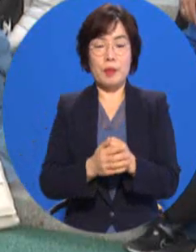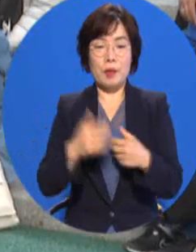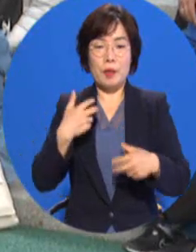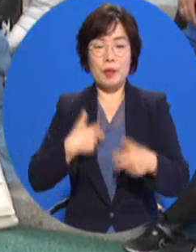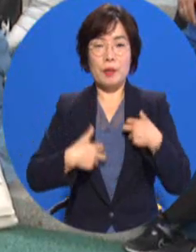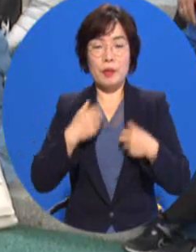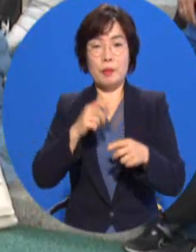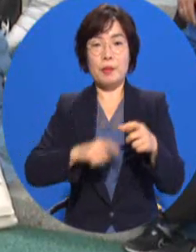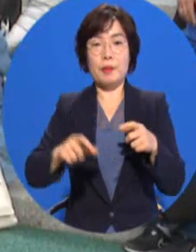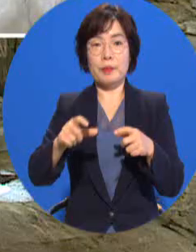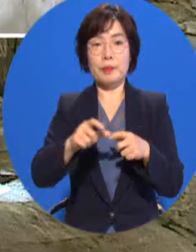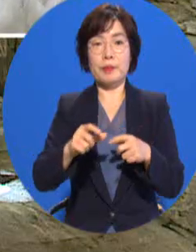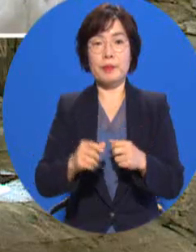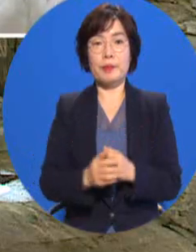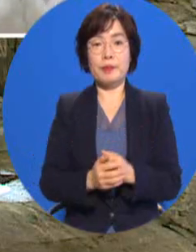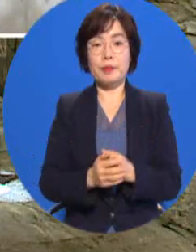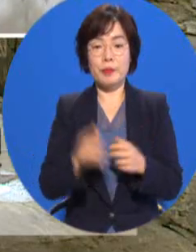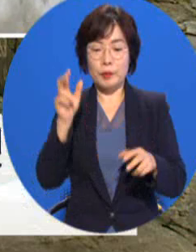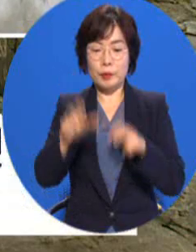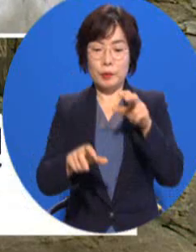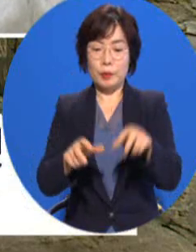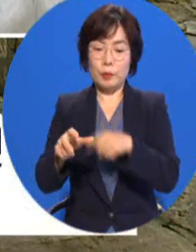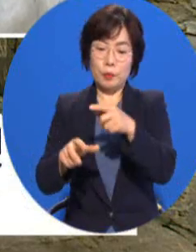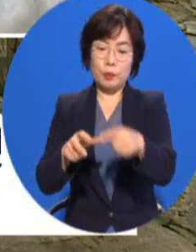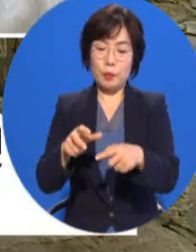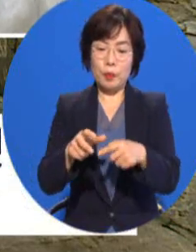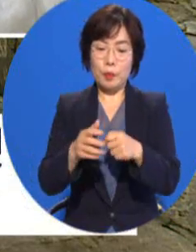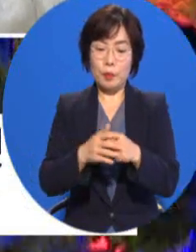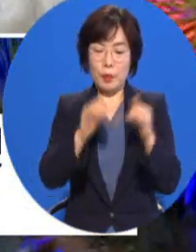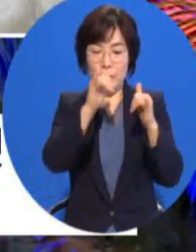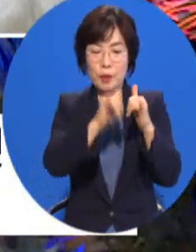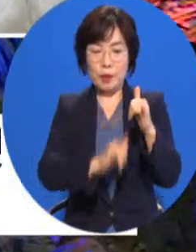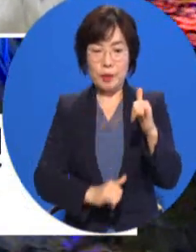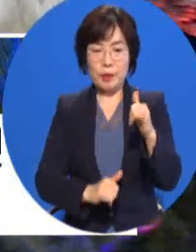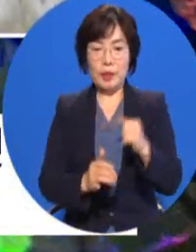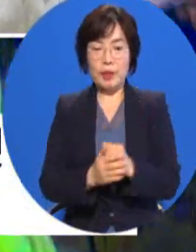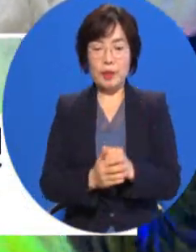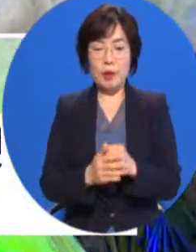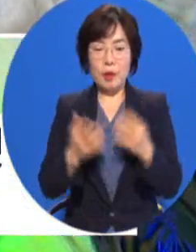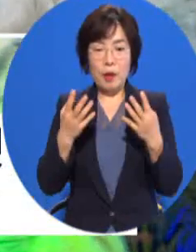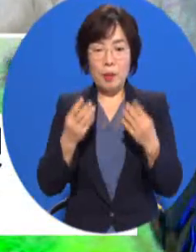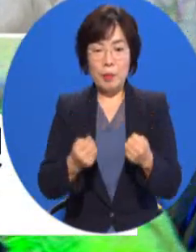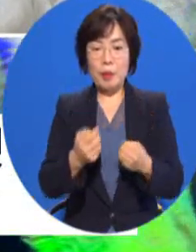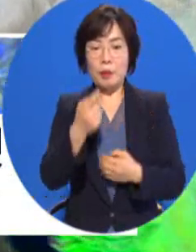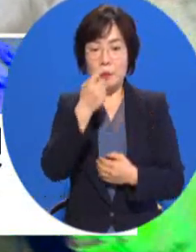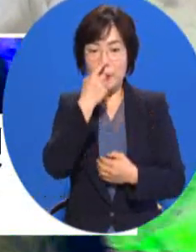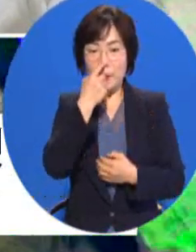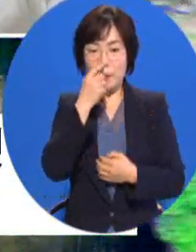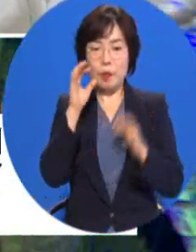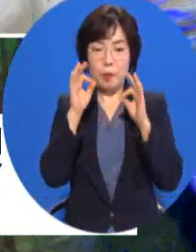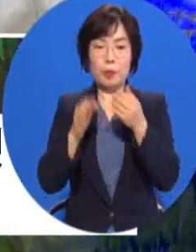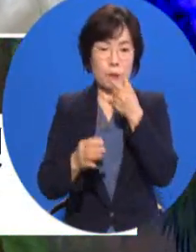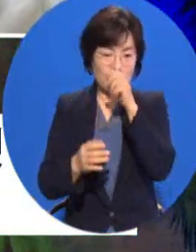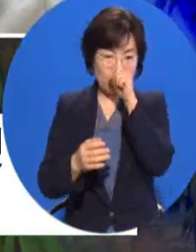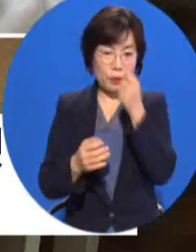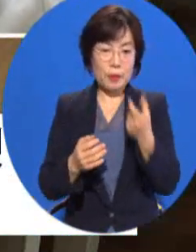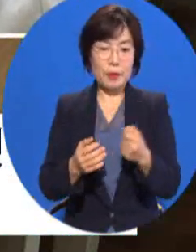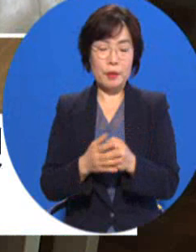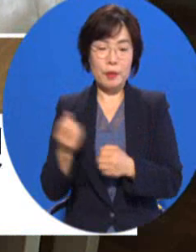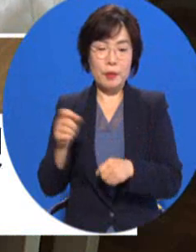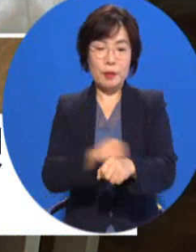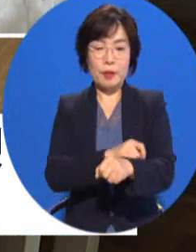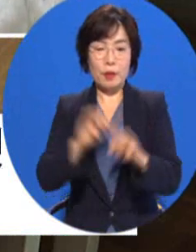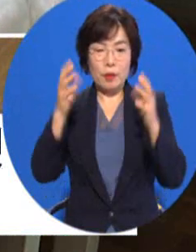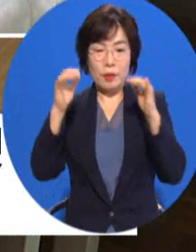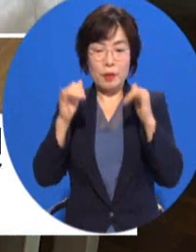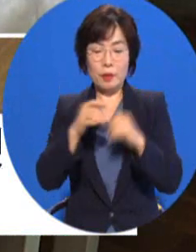더합니다. 공룡 발자국부터 공룡의 역사까지 굉장히 많은 것을 배우고 볼 수 있는 것 같아서 좋았어요.